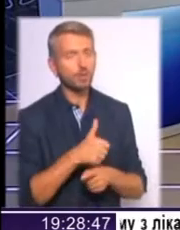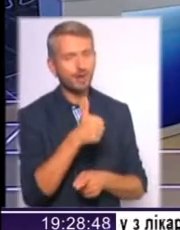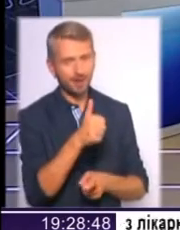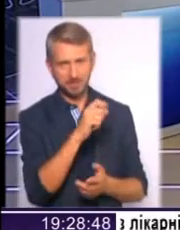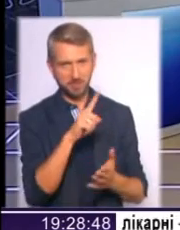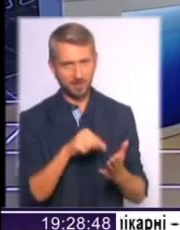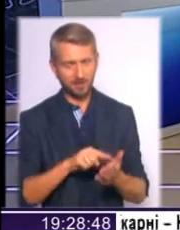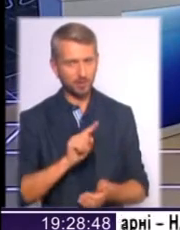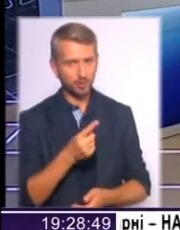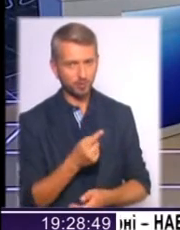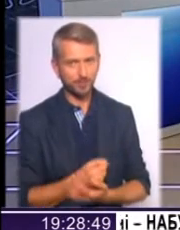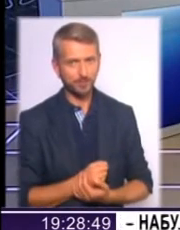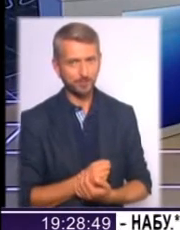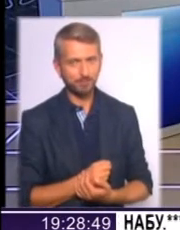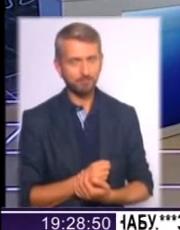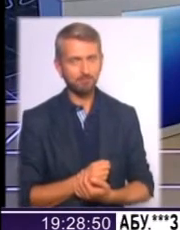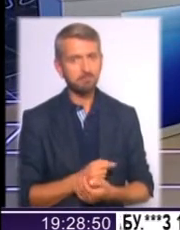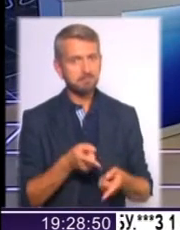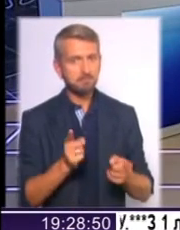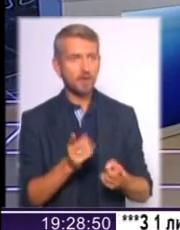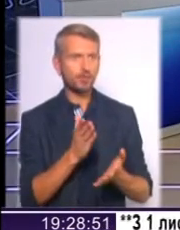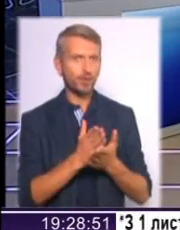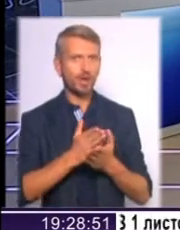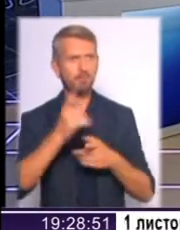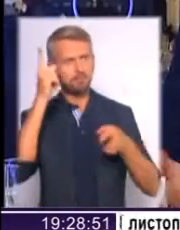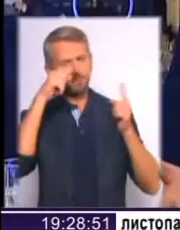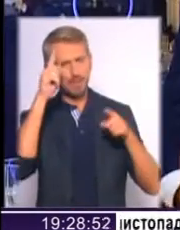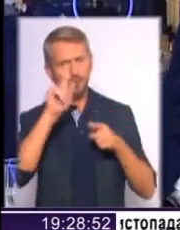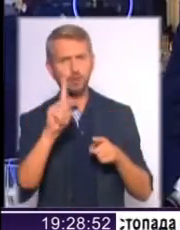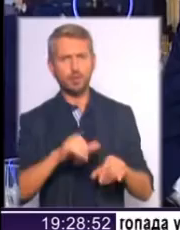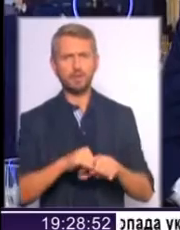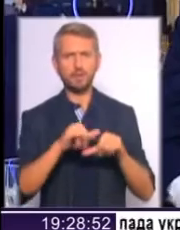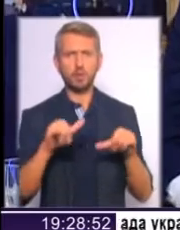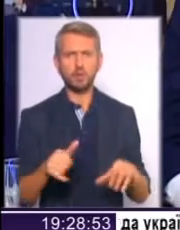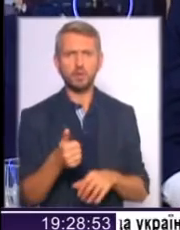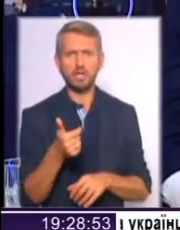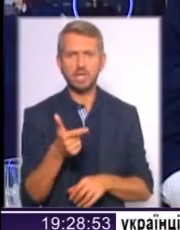питання. Чому? Тому що дійсно є міф, що збільшується кількість